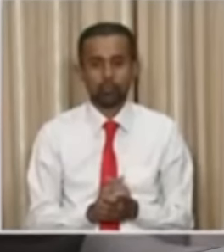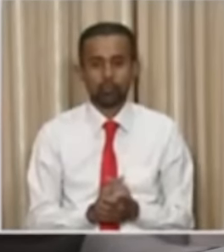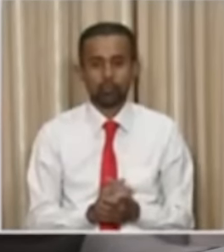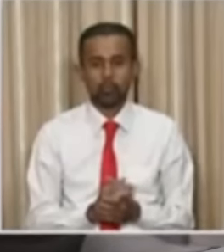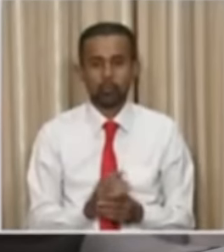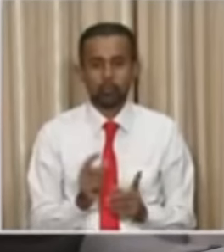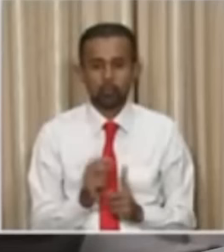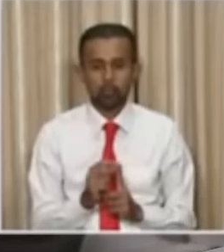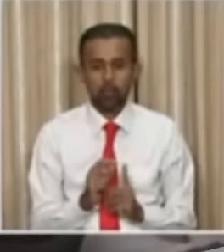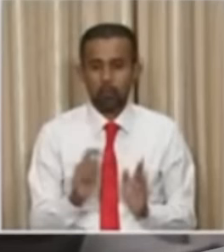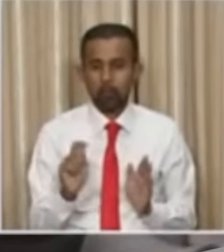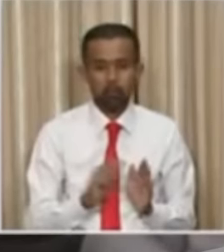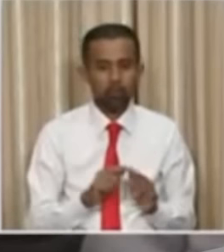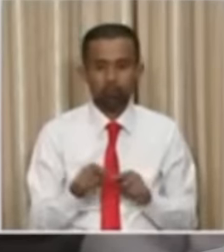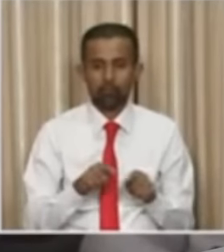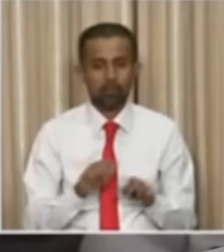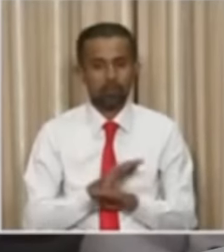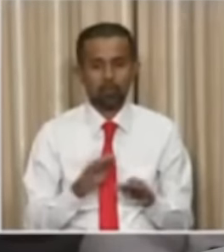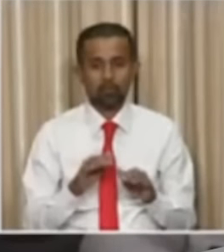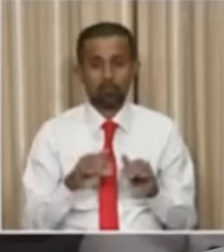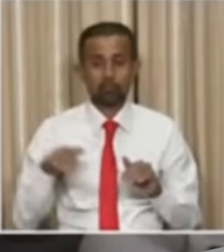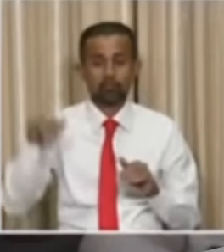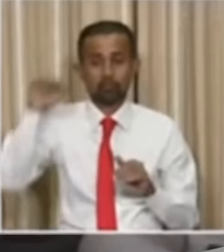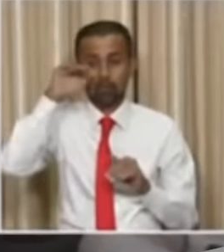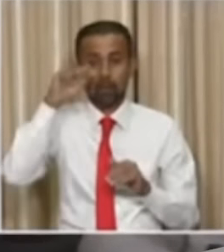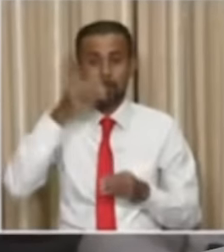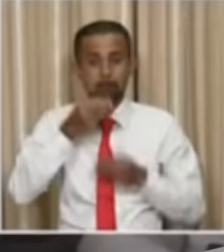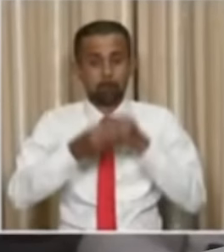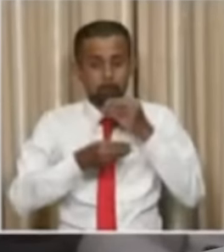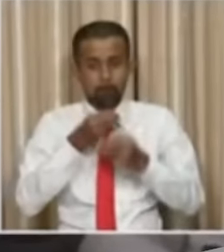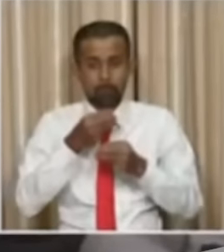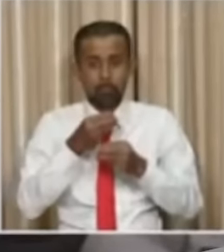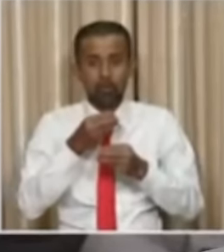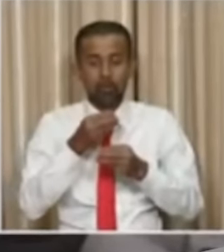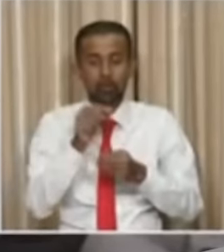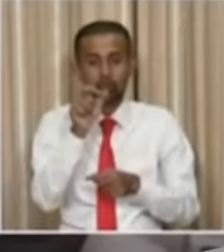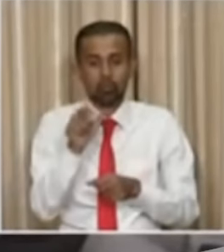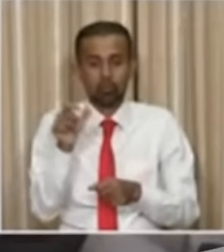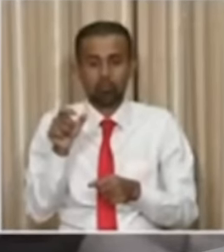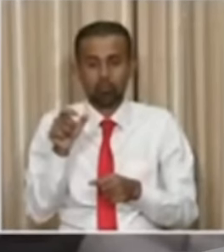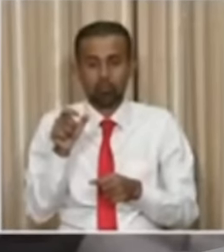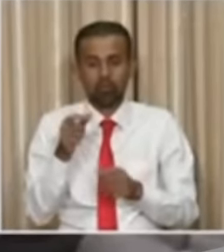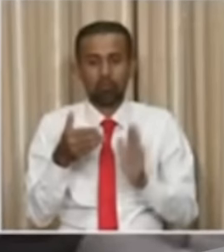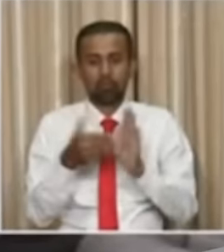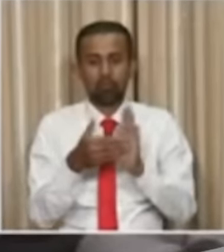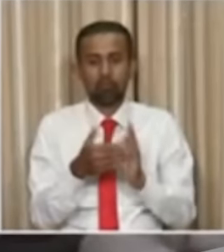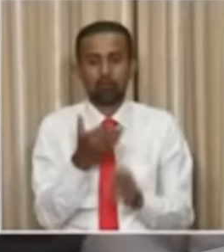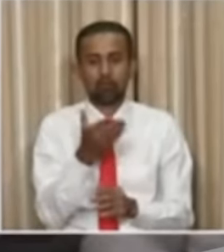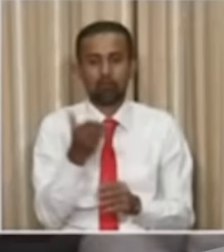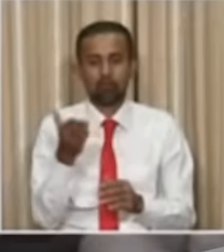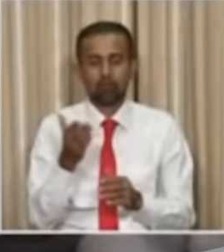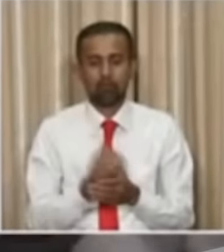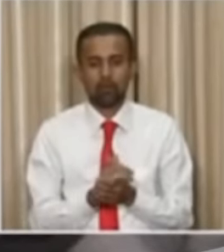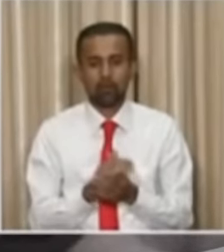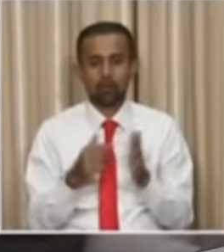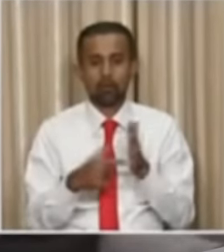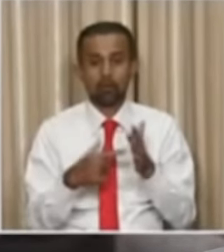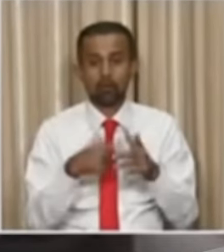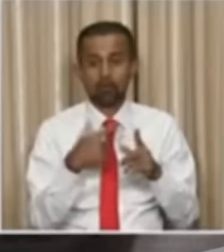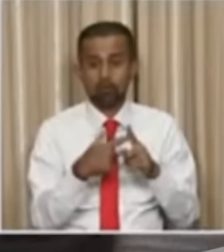ලැබෙන කොටස් විතරක් නෙමෙයි. ඉහළ ව්‍යාපාරික ව්‍යවසායිකයන් අද මේකෙන් බටකන. බදු